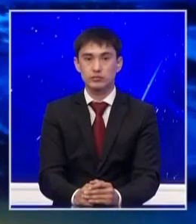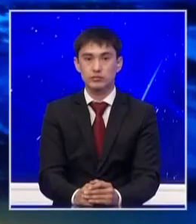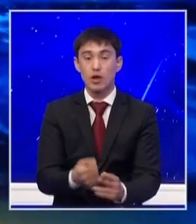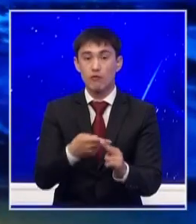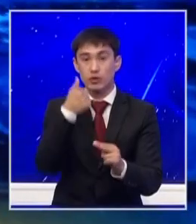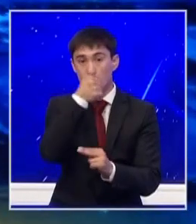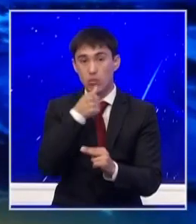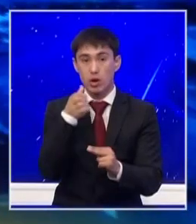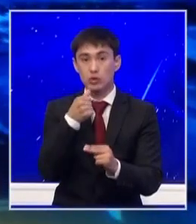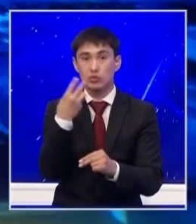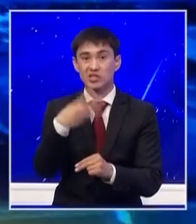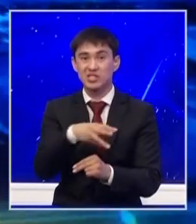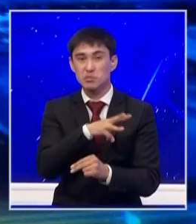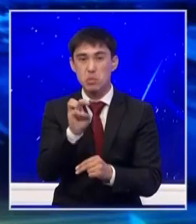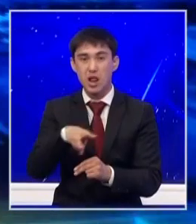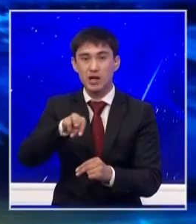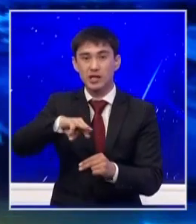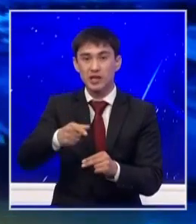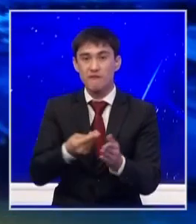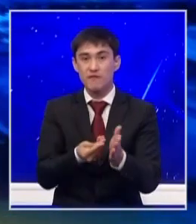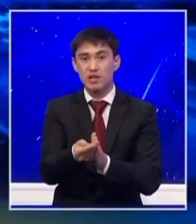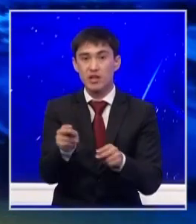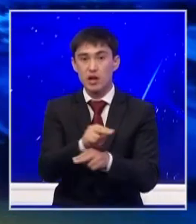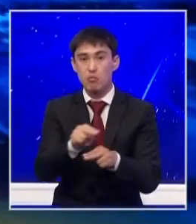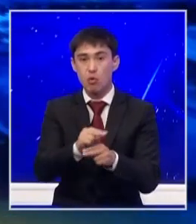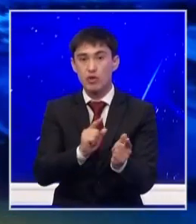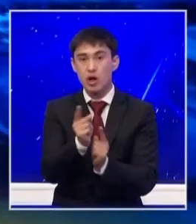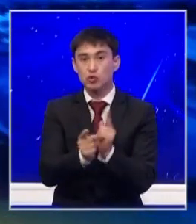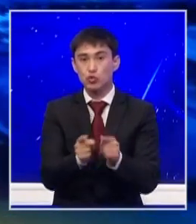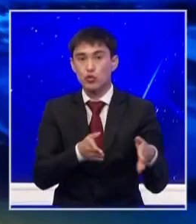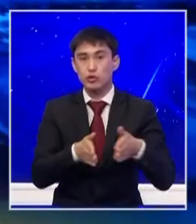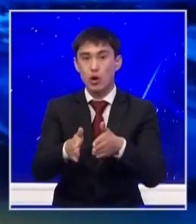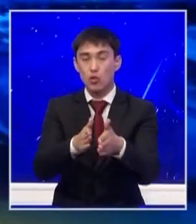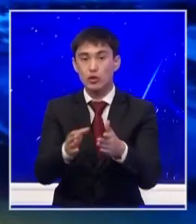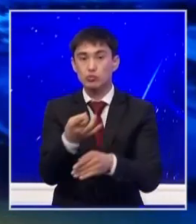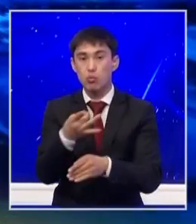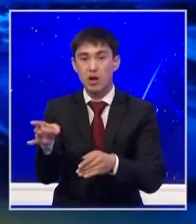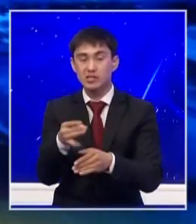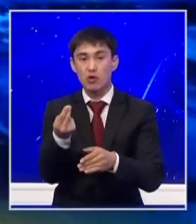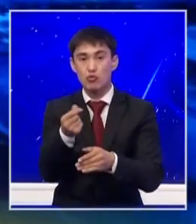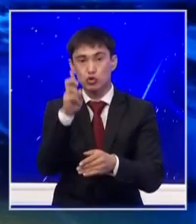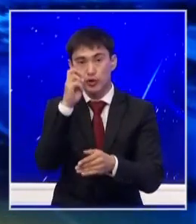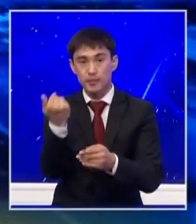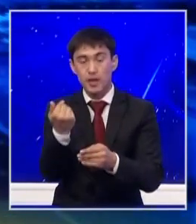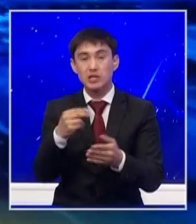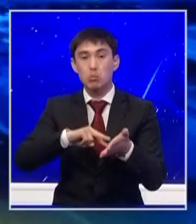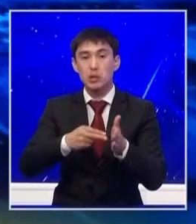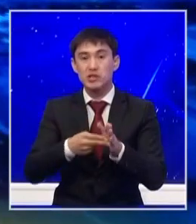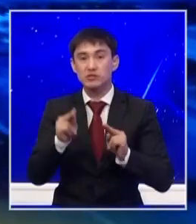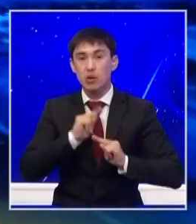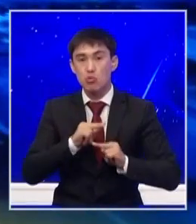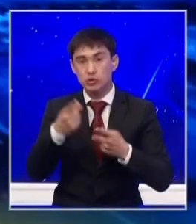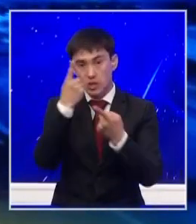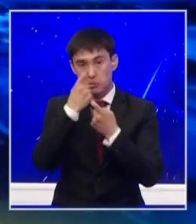в этом году около 30 миллиардов тенге выделено на ремонт и реконструкцию автодорог из республиканского бюджета а запланированных